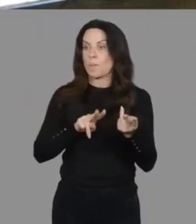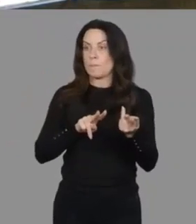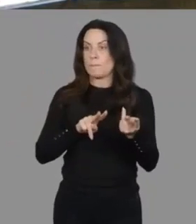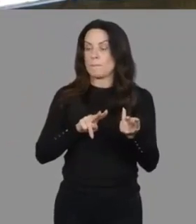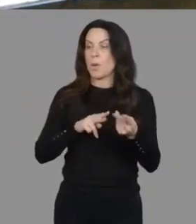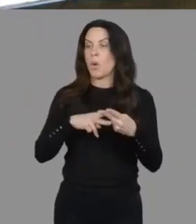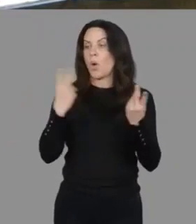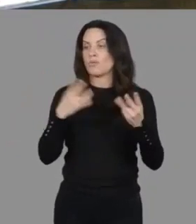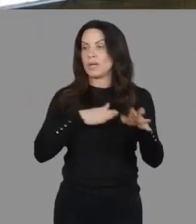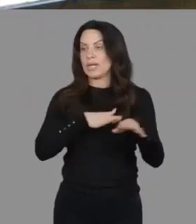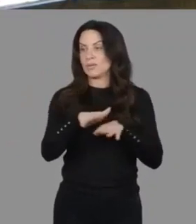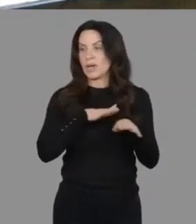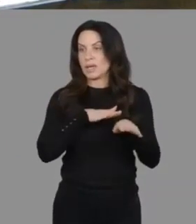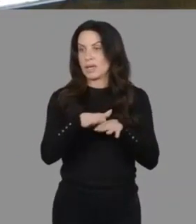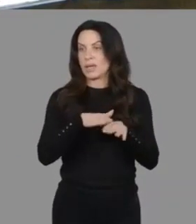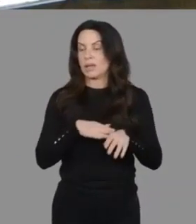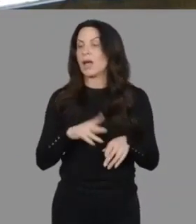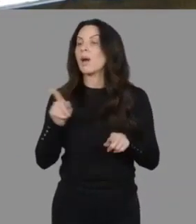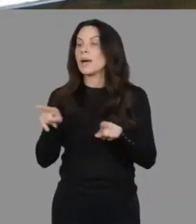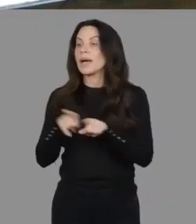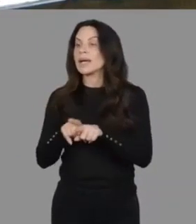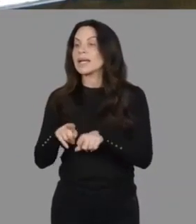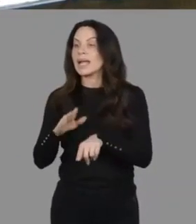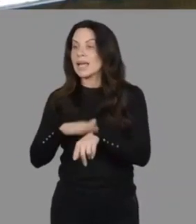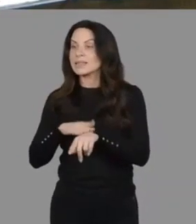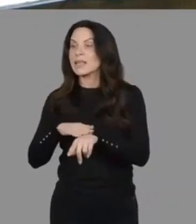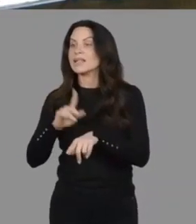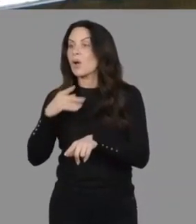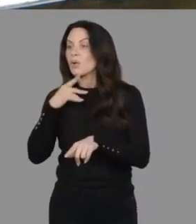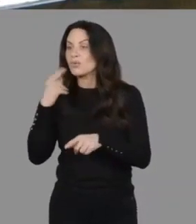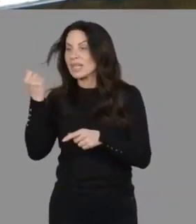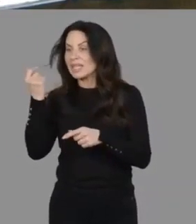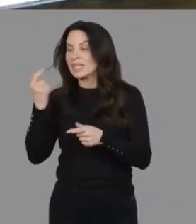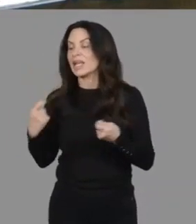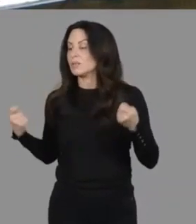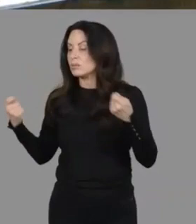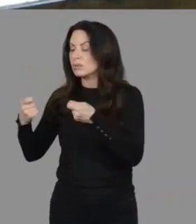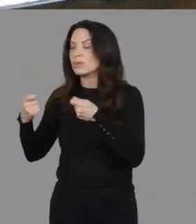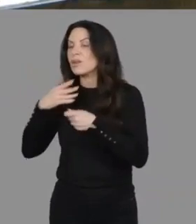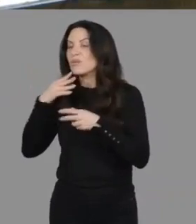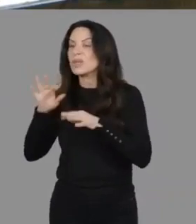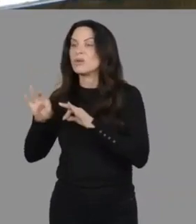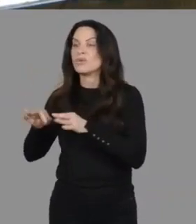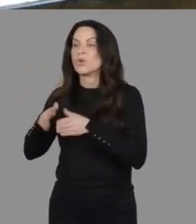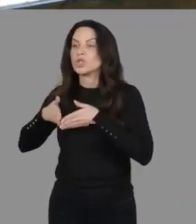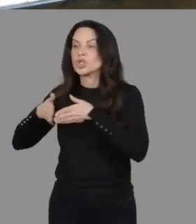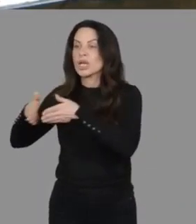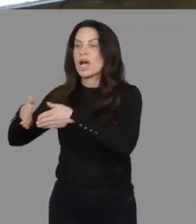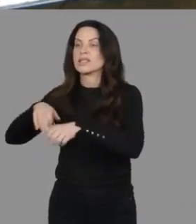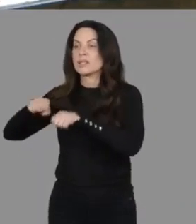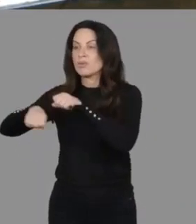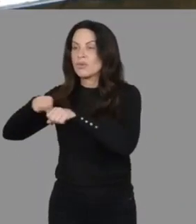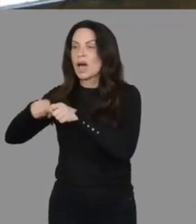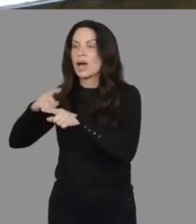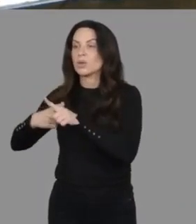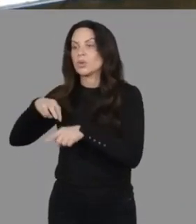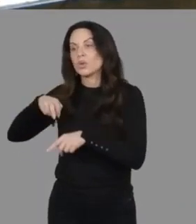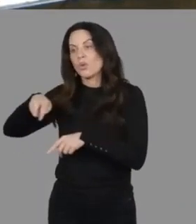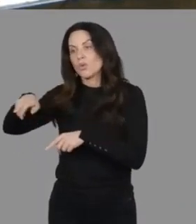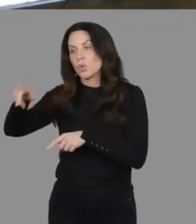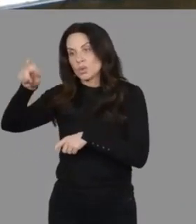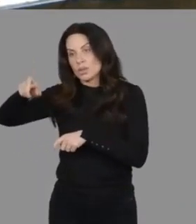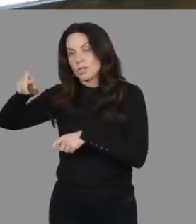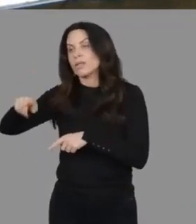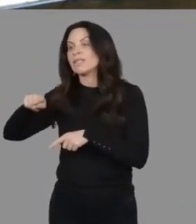Gleichzeitig investieren wir viel Geld in den Ausbau der Infrastruktur für den Fuß- und Radweg. Und das ist wichtig für eine